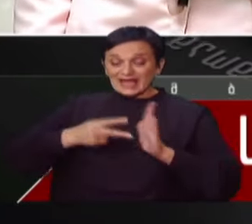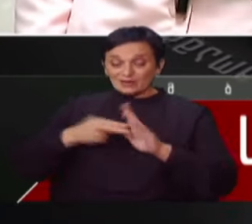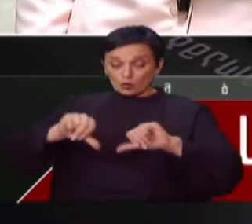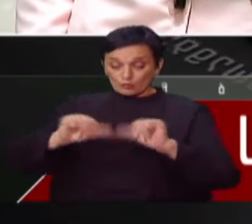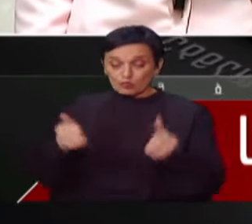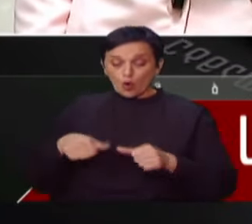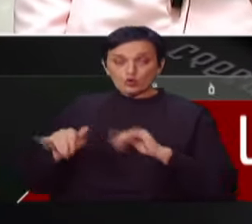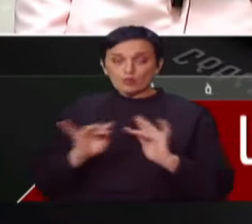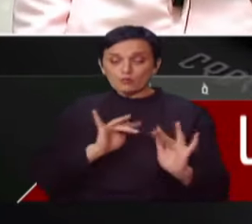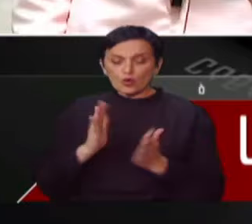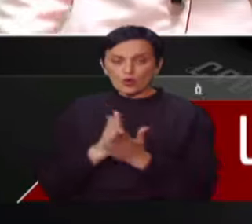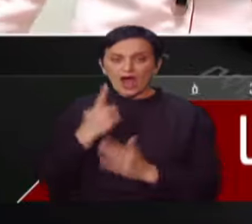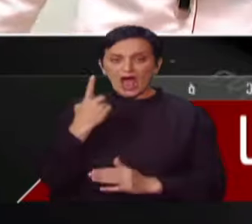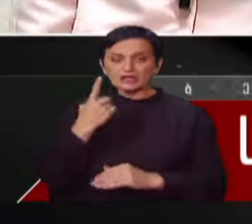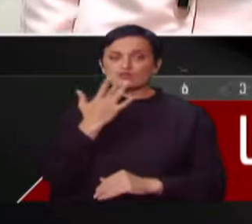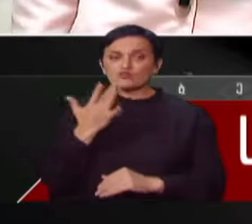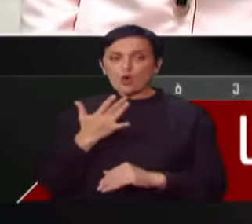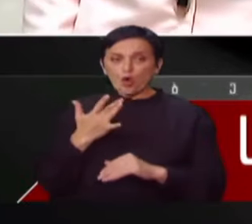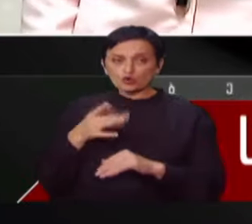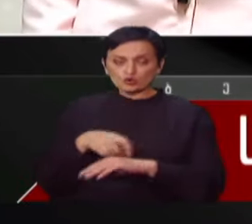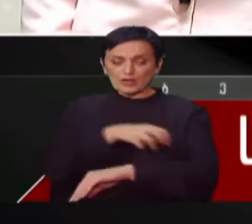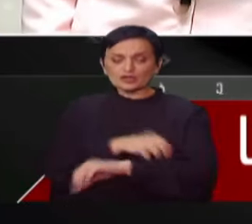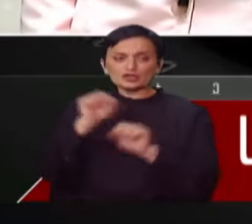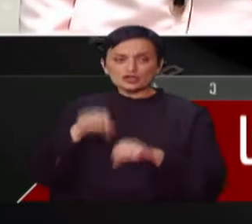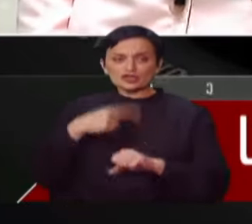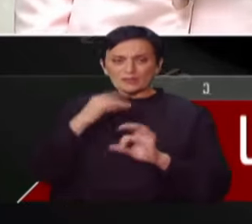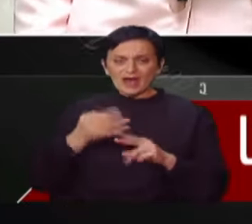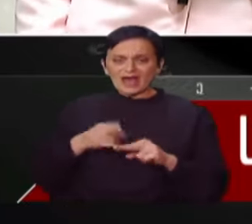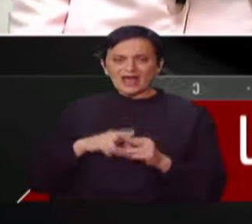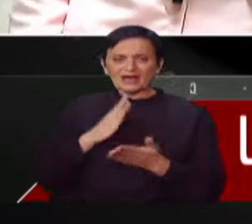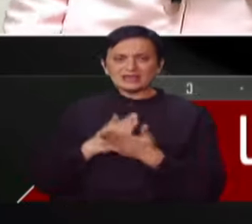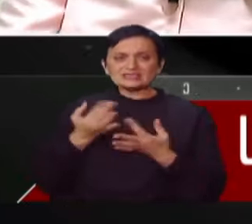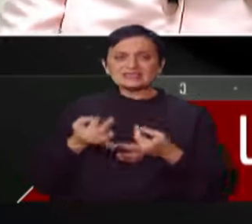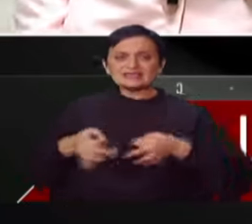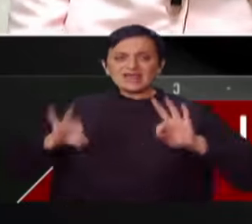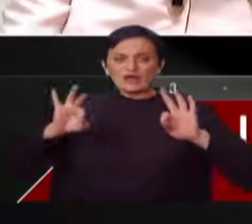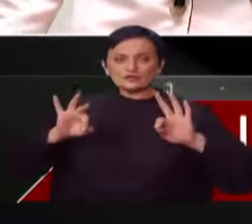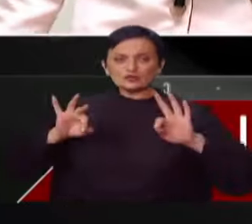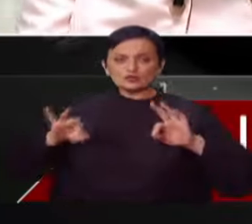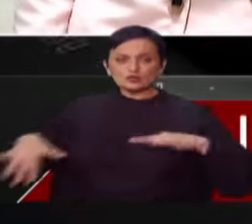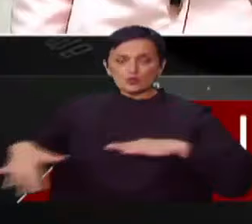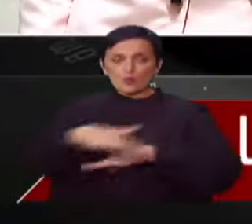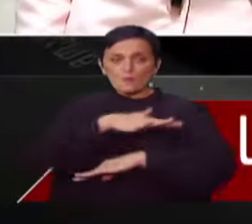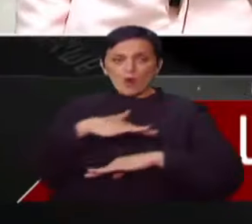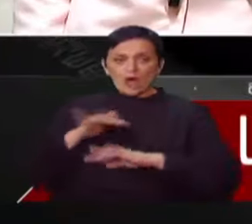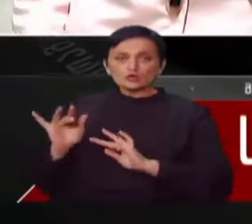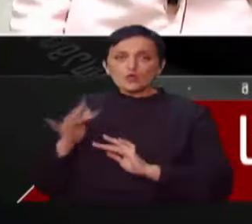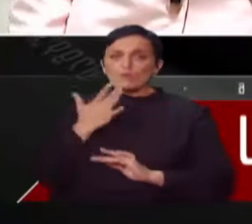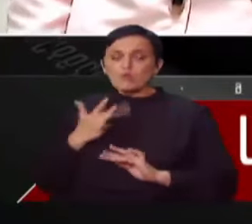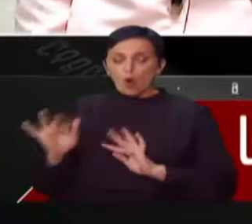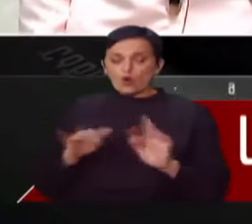ფორმირების პროცესში არის კიდევ ერთი პოლიტიკური სუბიექტი, შეიძლება ითქვას, ეს არის თავისუფლების მოედანი, პოლიტიკური მოძრაობა,